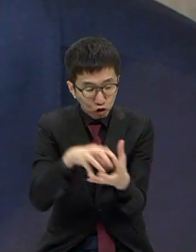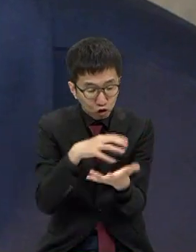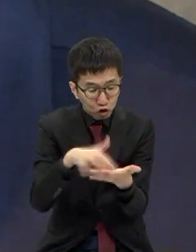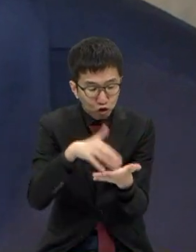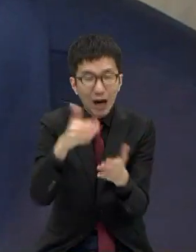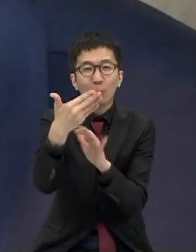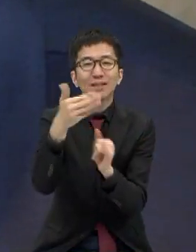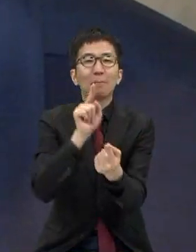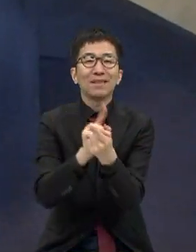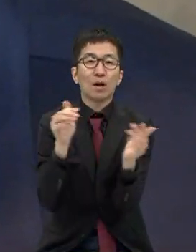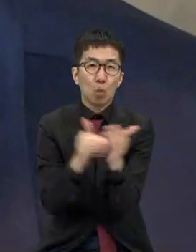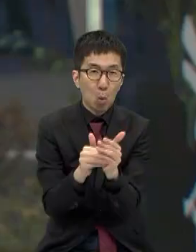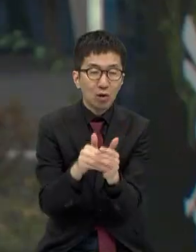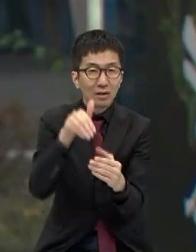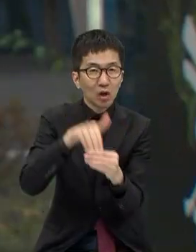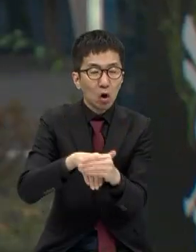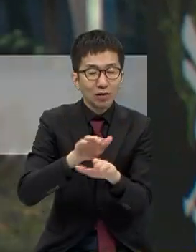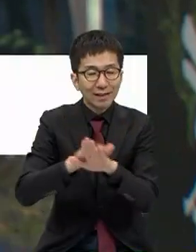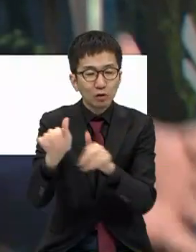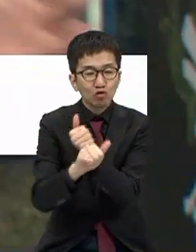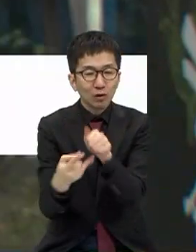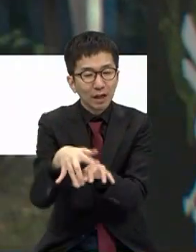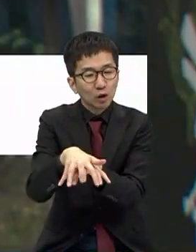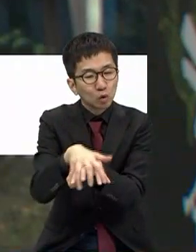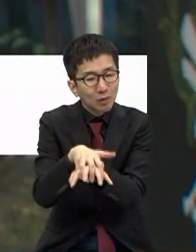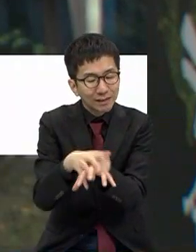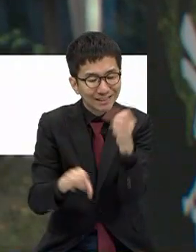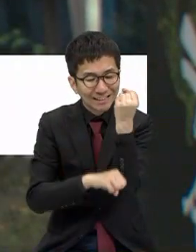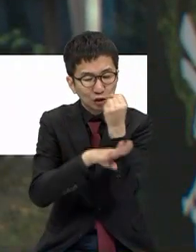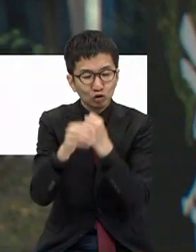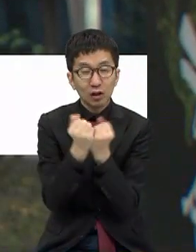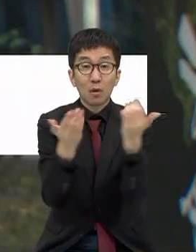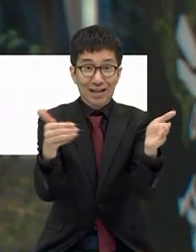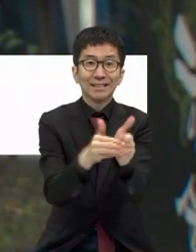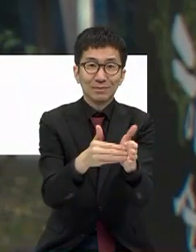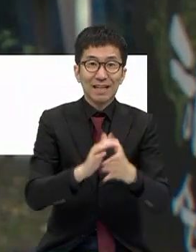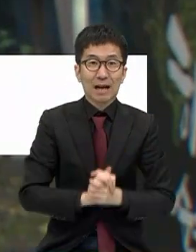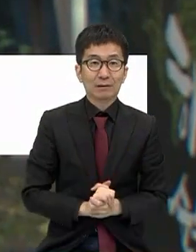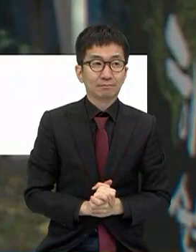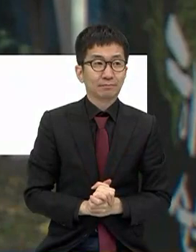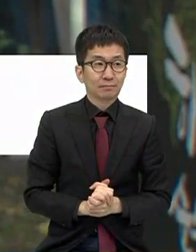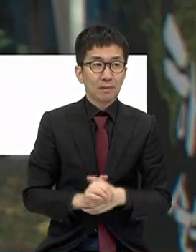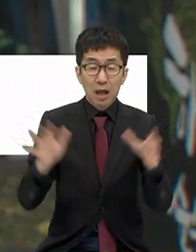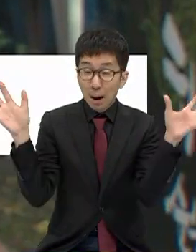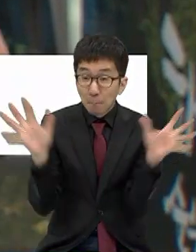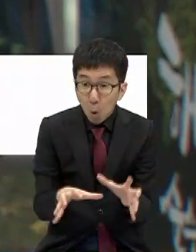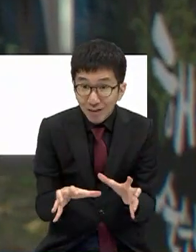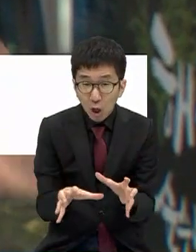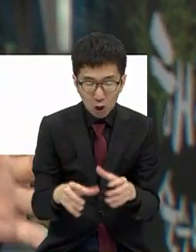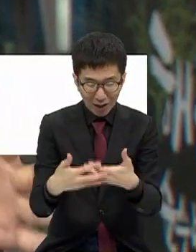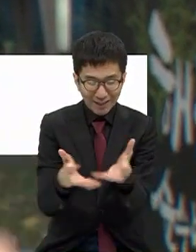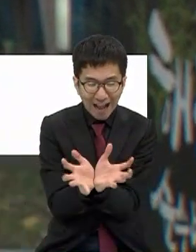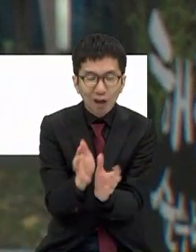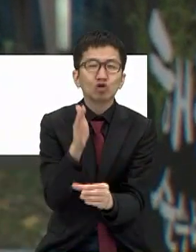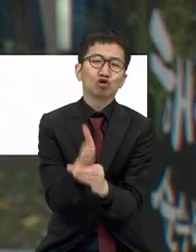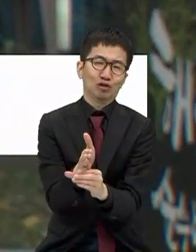구성 원칙을 강조했습니다. 많은 분들의 중지를 모아서 다 함께하고 당이 중심이